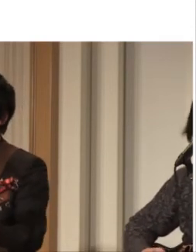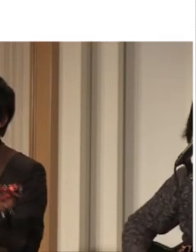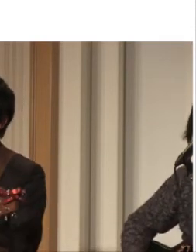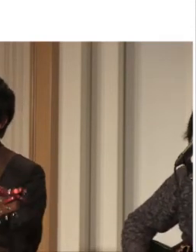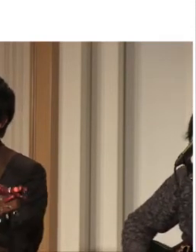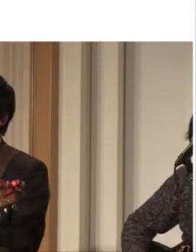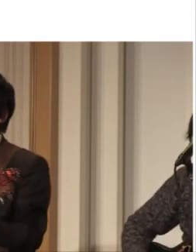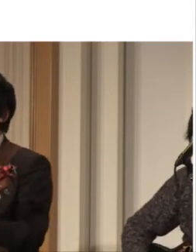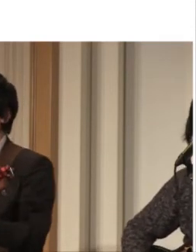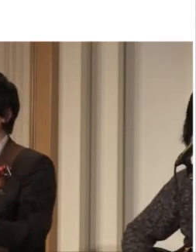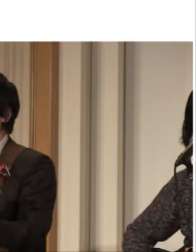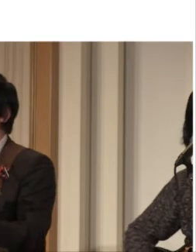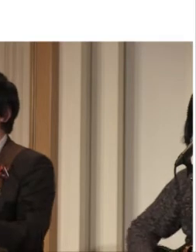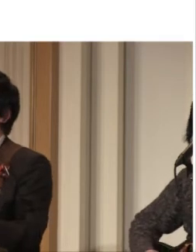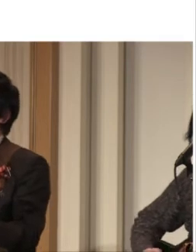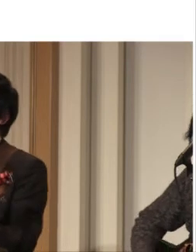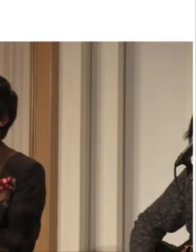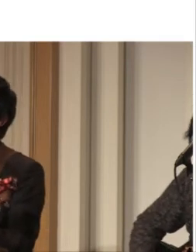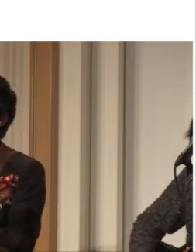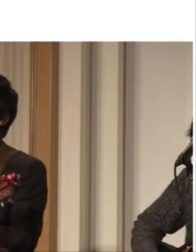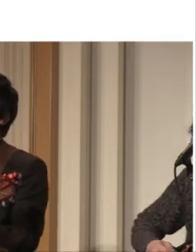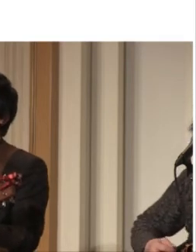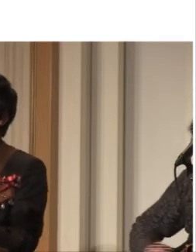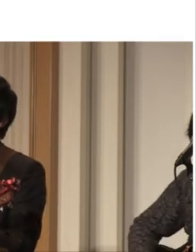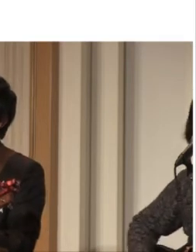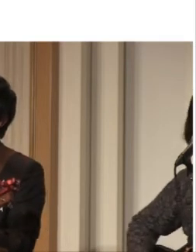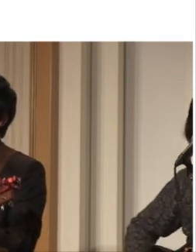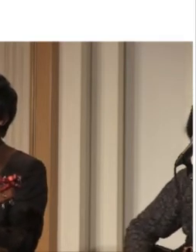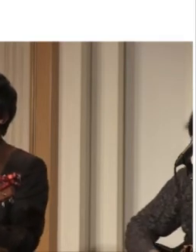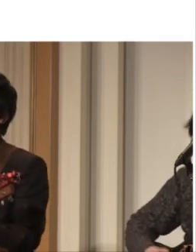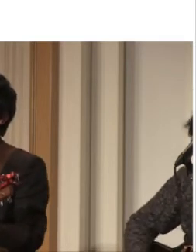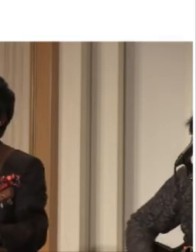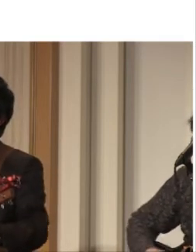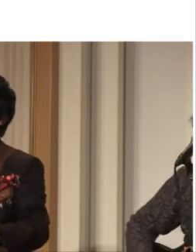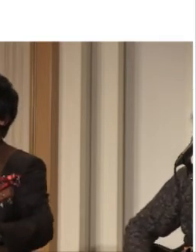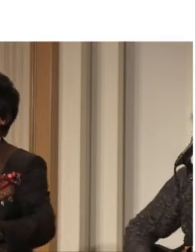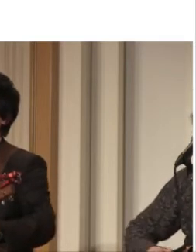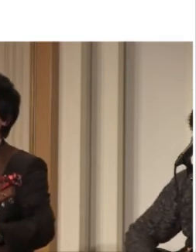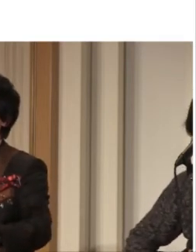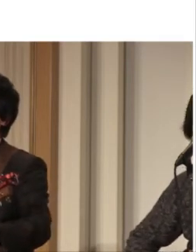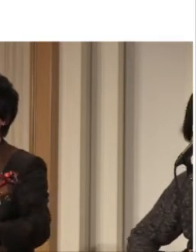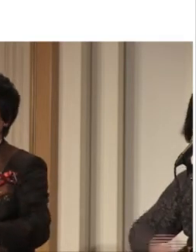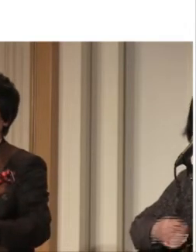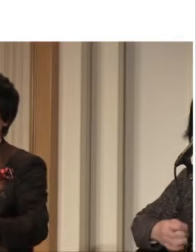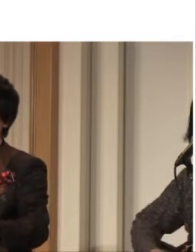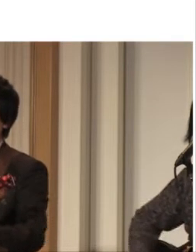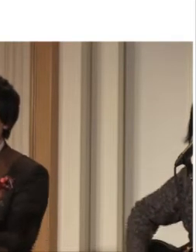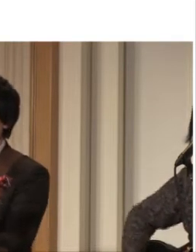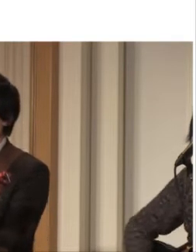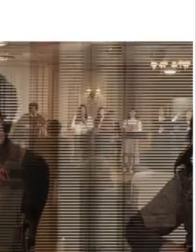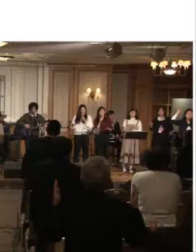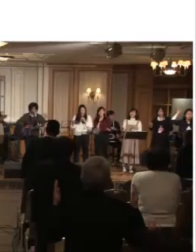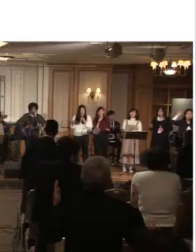恵みの雨を受けて